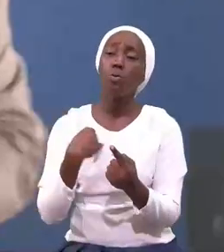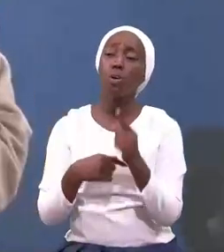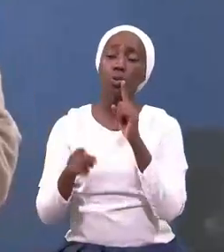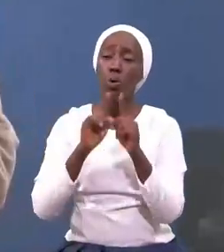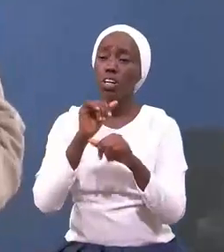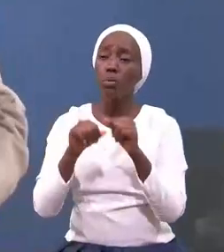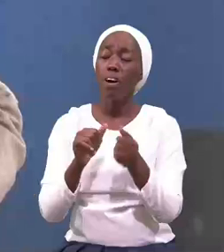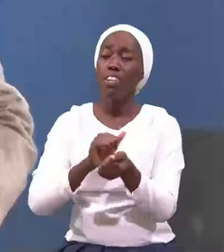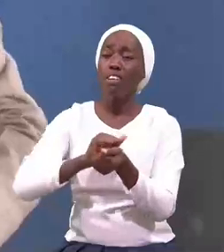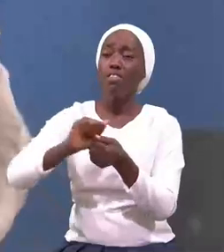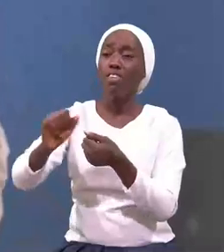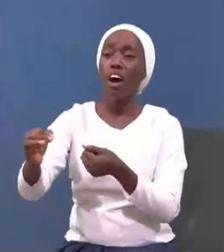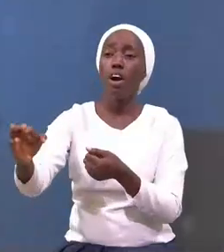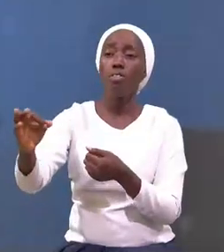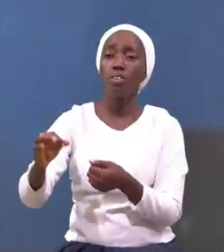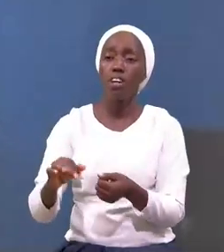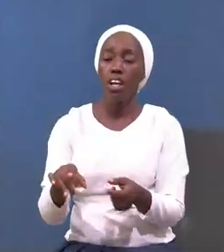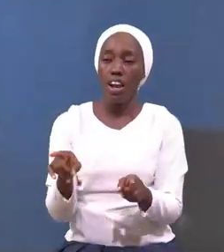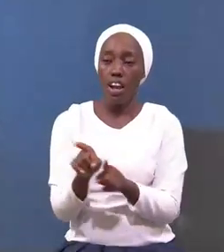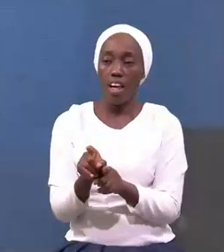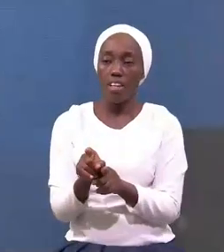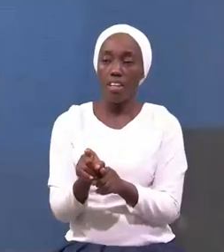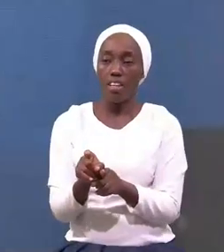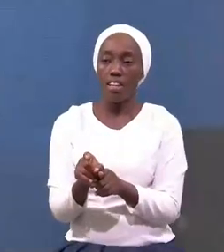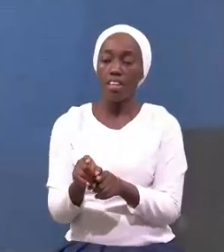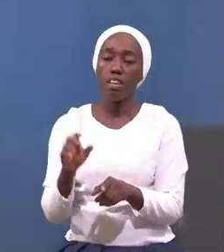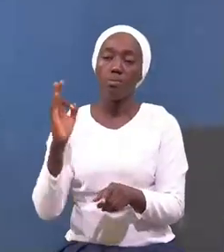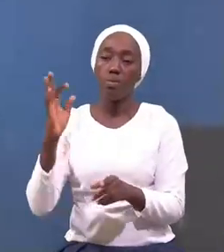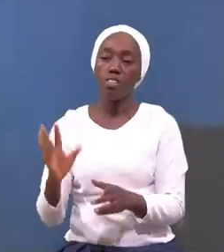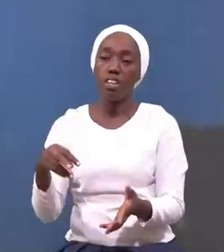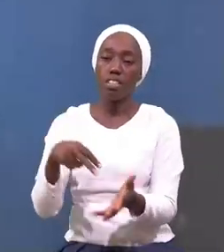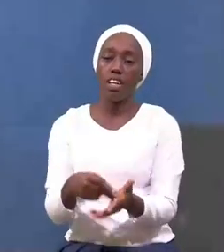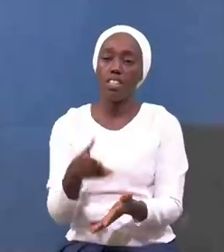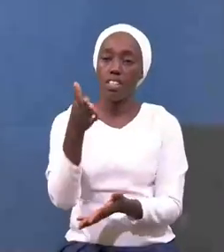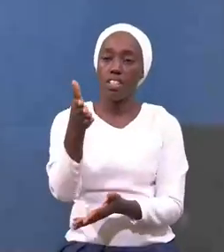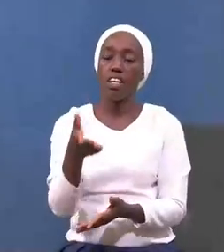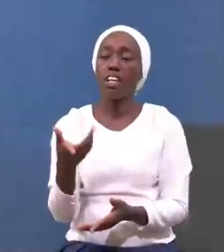Quand nous parlons de au loin, comme je suis debout ici,